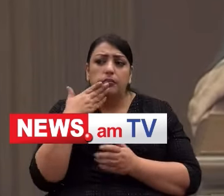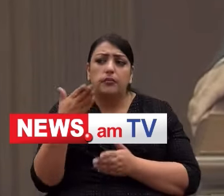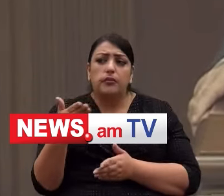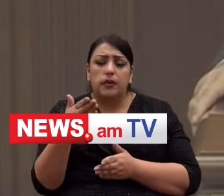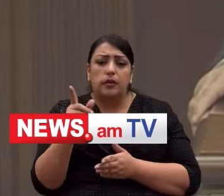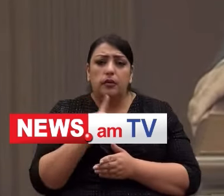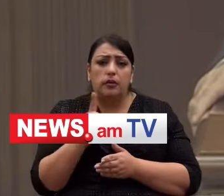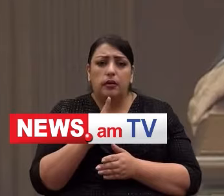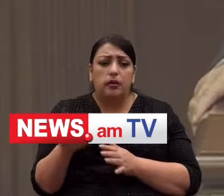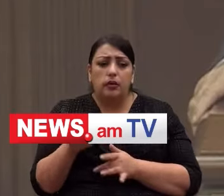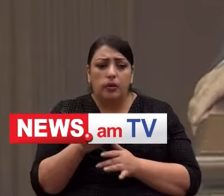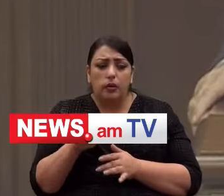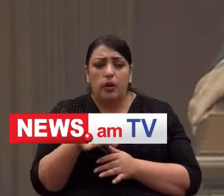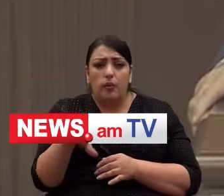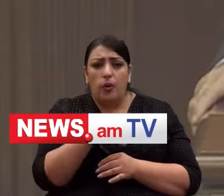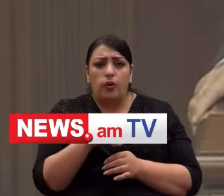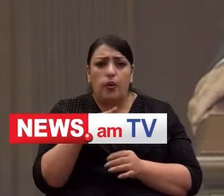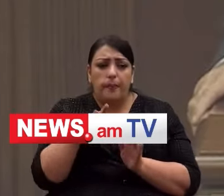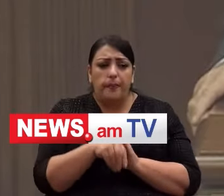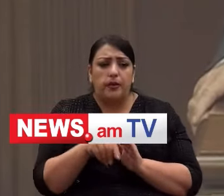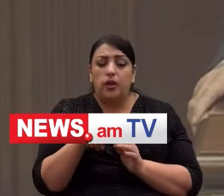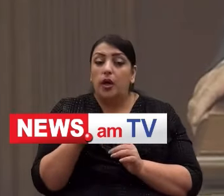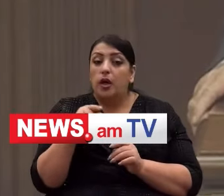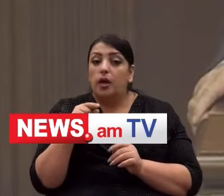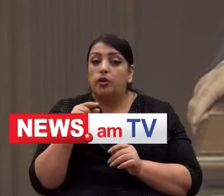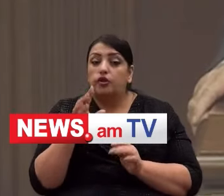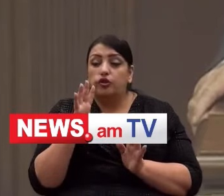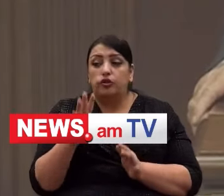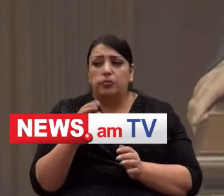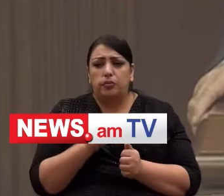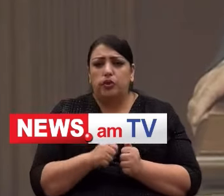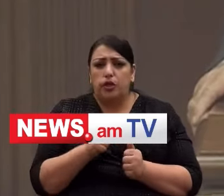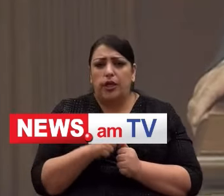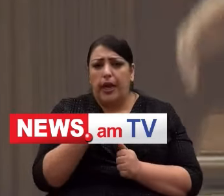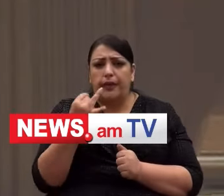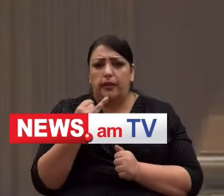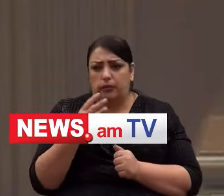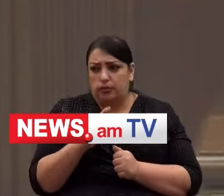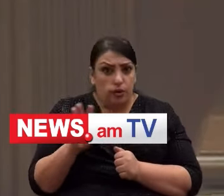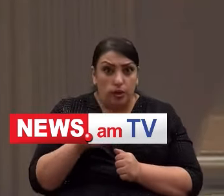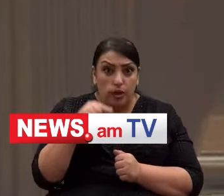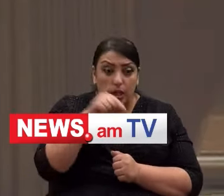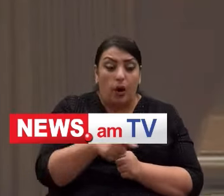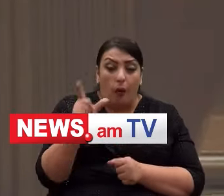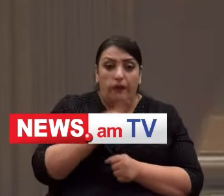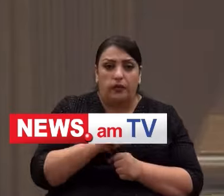Աղազարյանը բոլոր գործերով շահագրգռված է։ Չէ, այդ գործով առավել շահագրգռված է։ Է պարոն